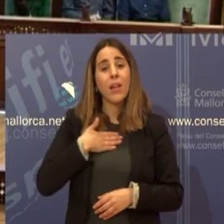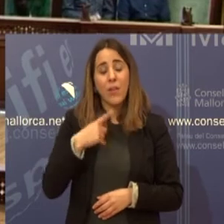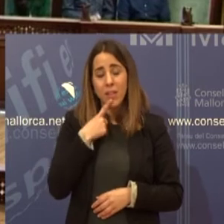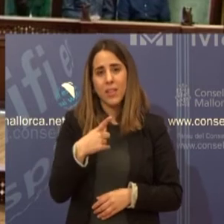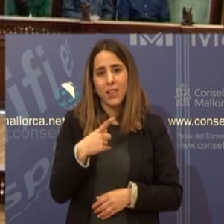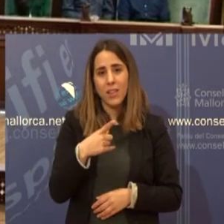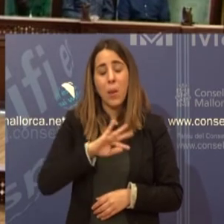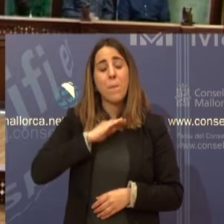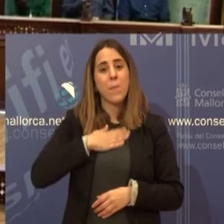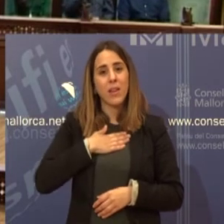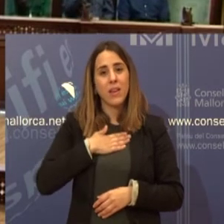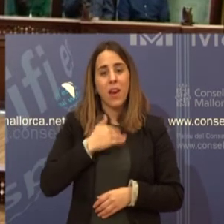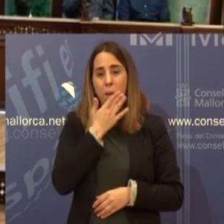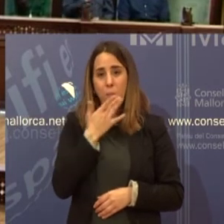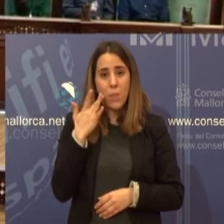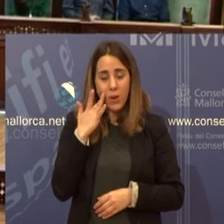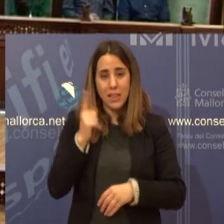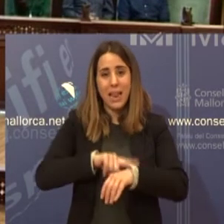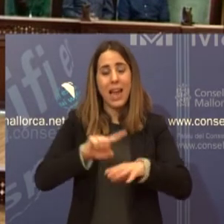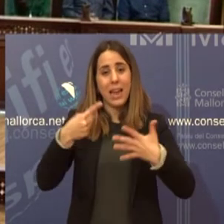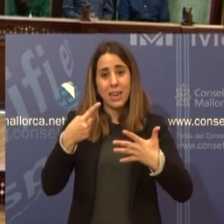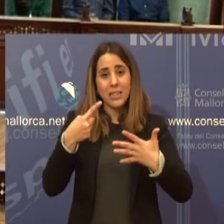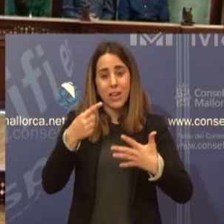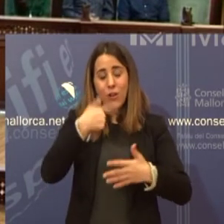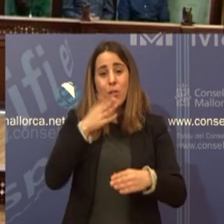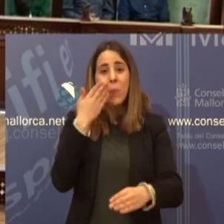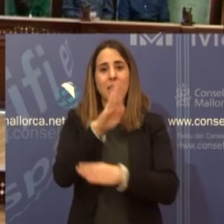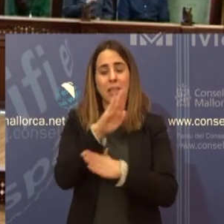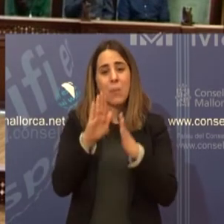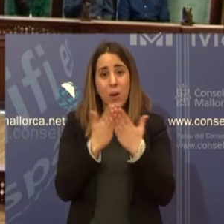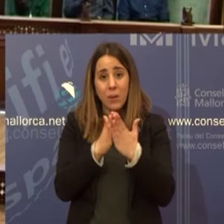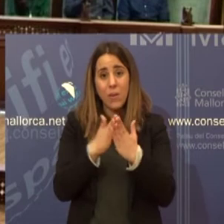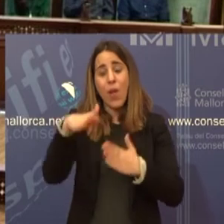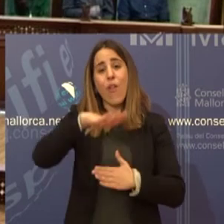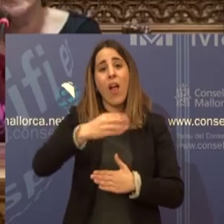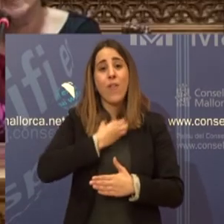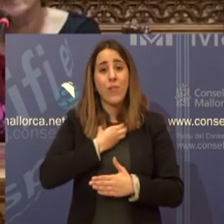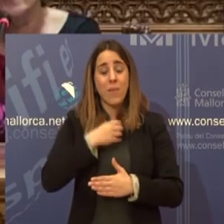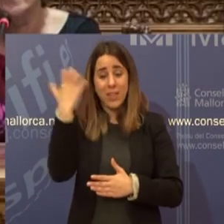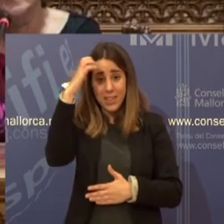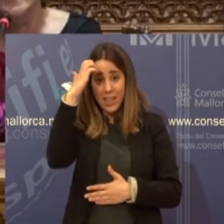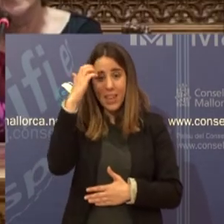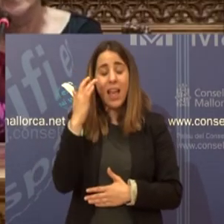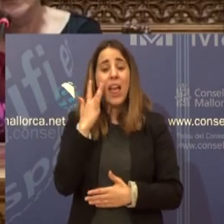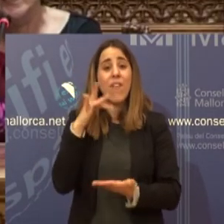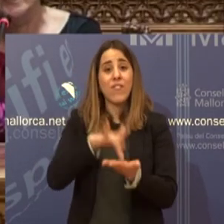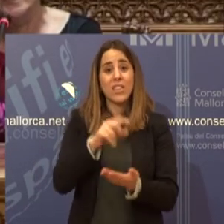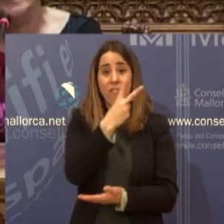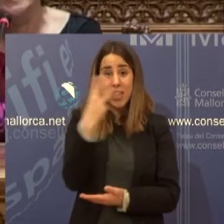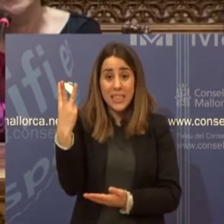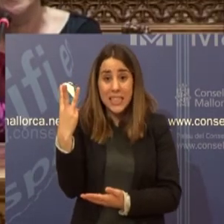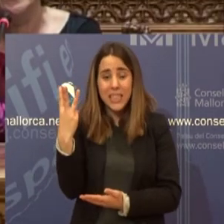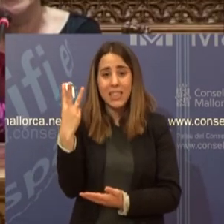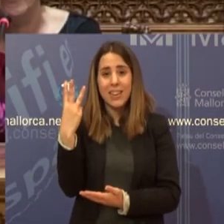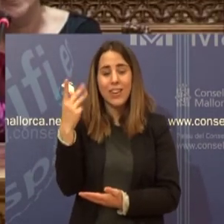També volia comentar que demà hora baixa a les 6 feim la presentació del llibre a l'Ajuntament d'Inca i dia